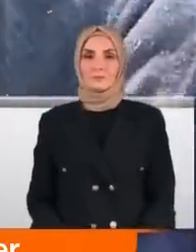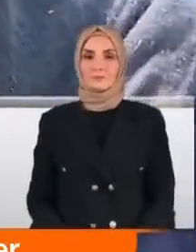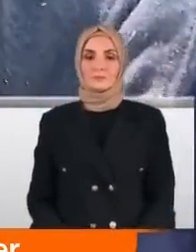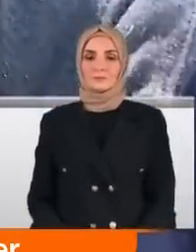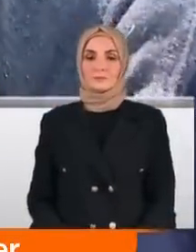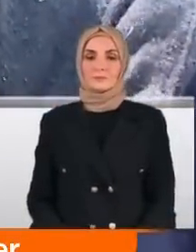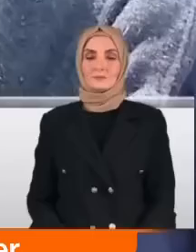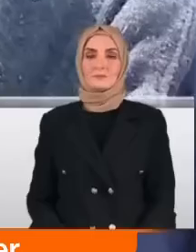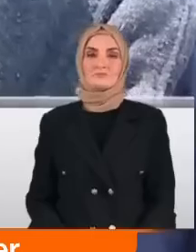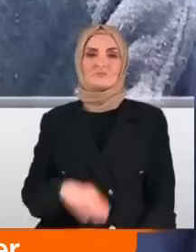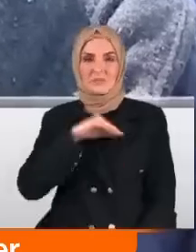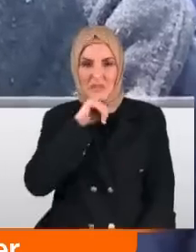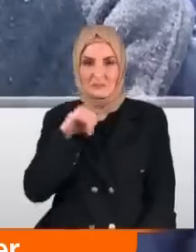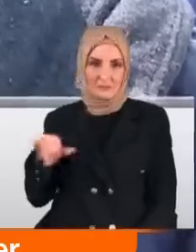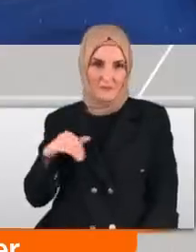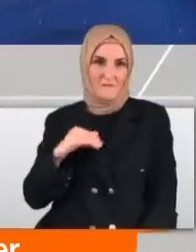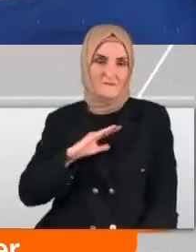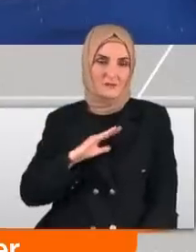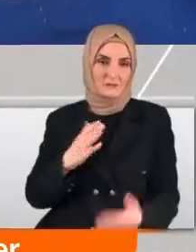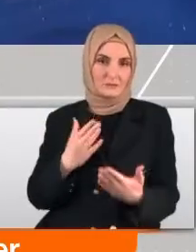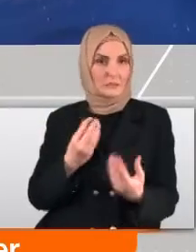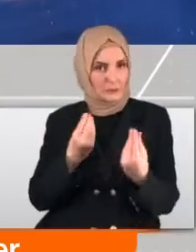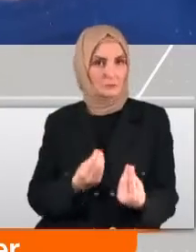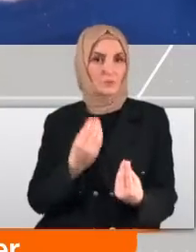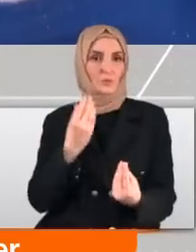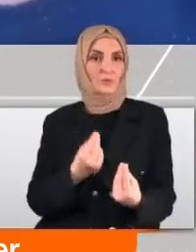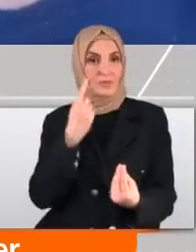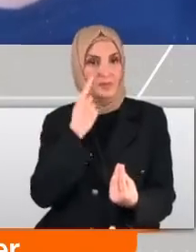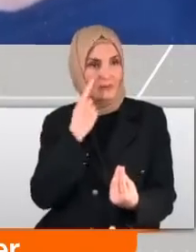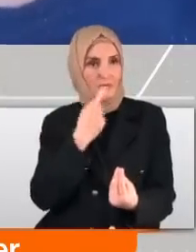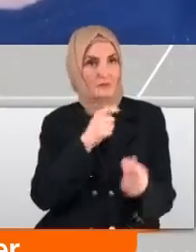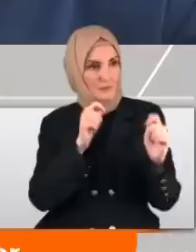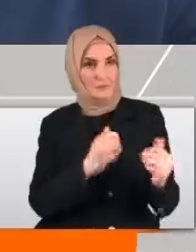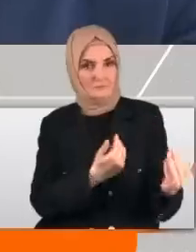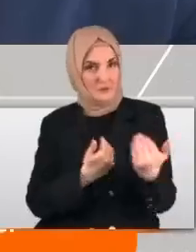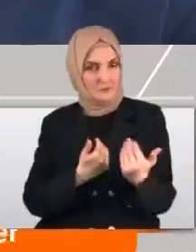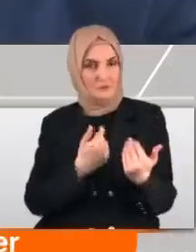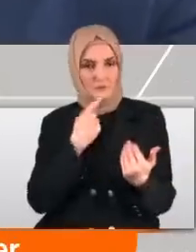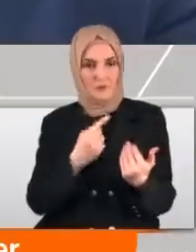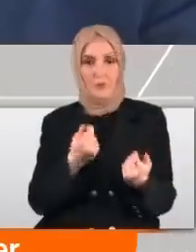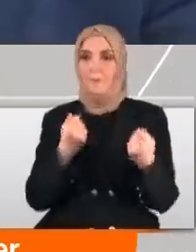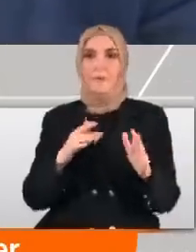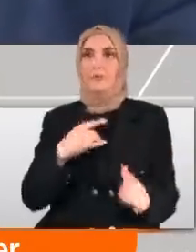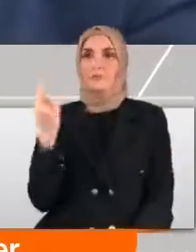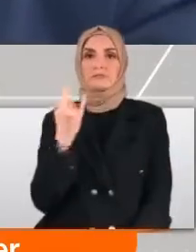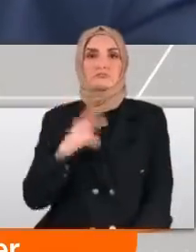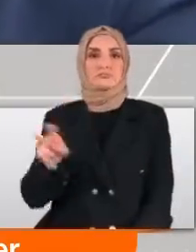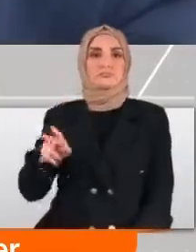Bizim de yaşlılarımız var. Çok iyi bir şey oldu yani. İyi bir şey yani devlet tarafından destek olması. Biz bedava geziyoruz